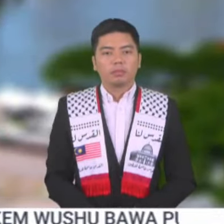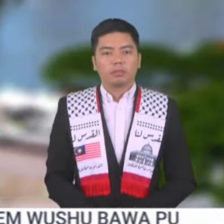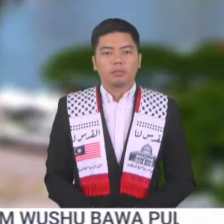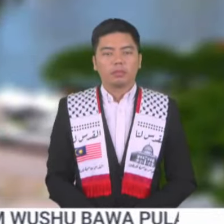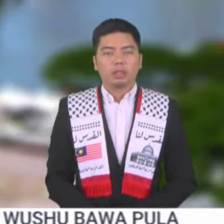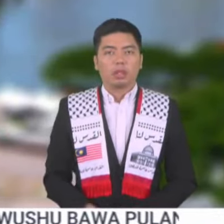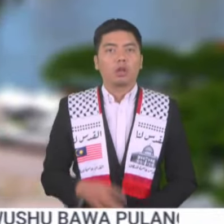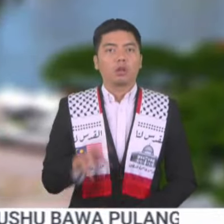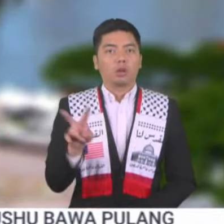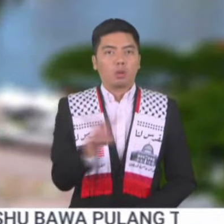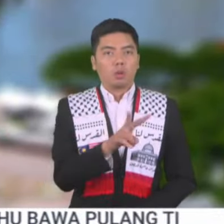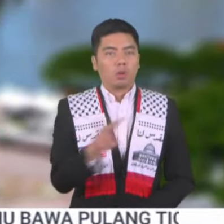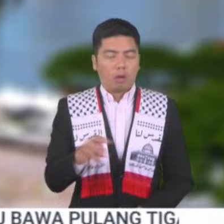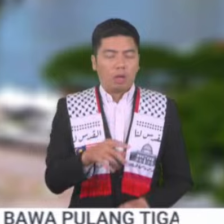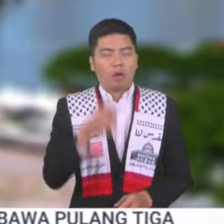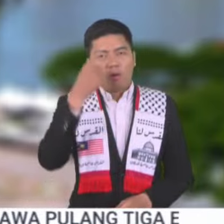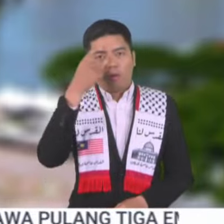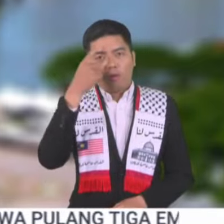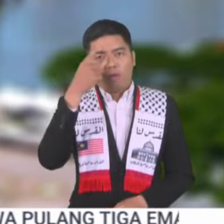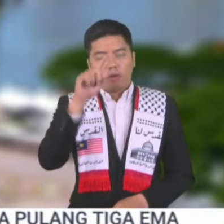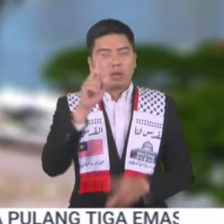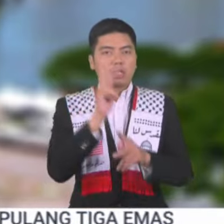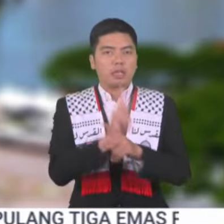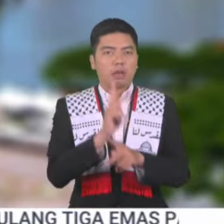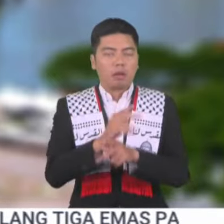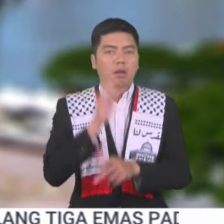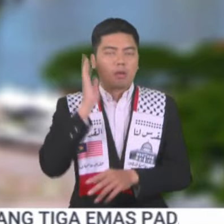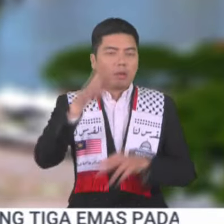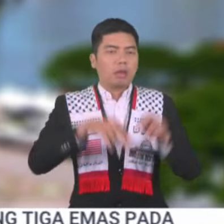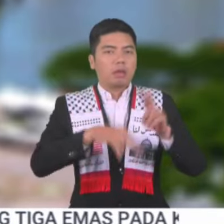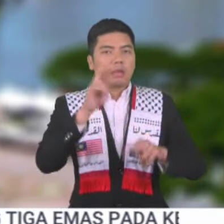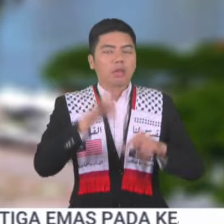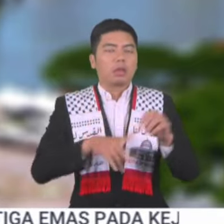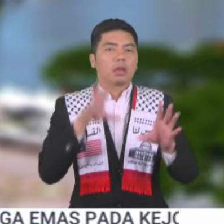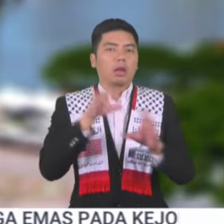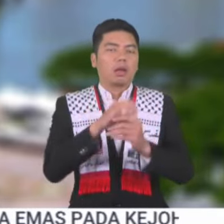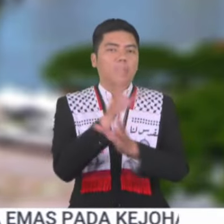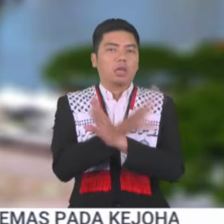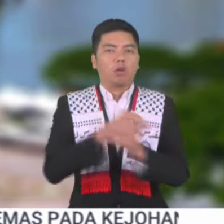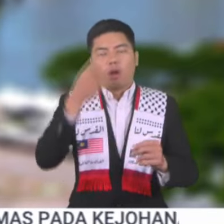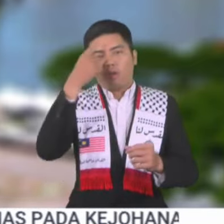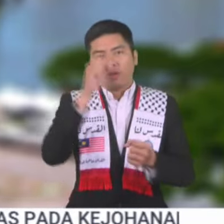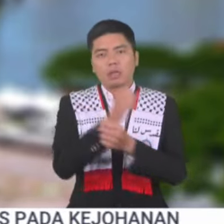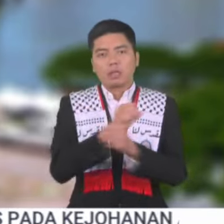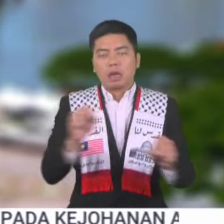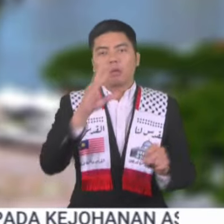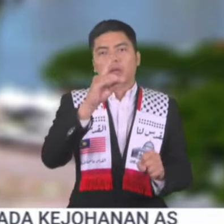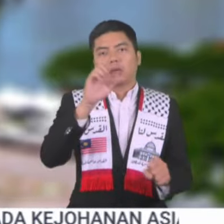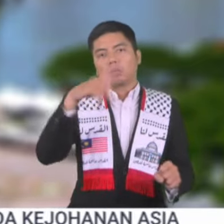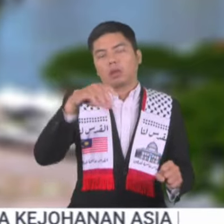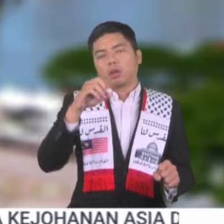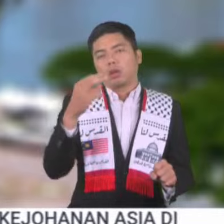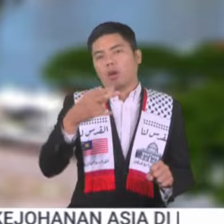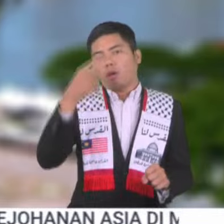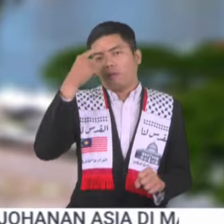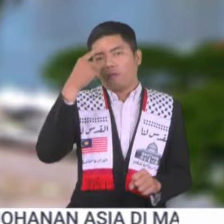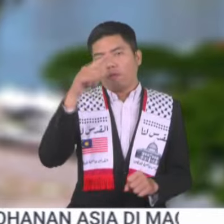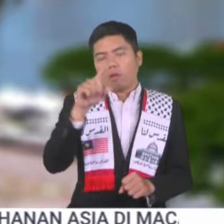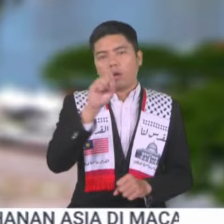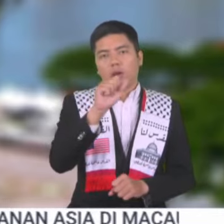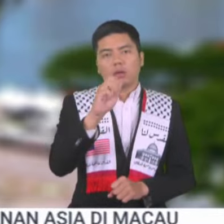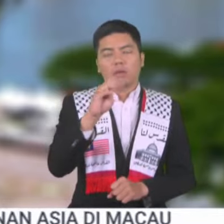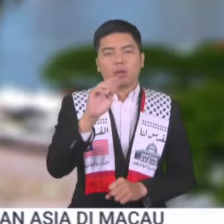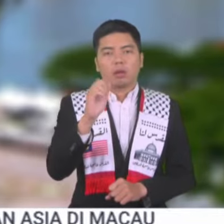Dua lagi depo simpanan keperluan bencana akan dibina di Sarawak sebagai tambahan kepada depo sedia ada di Muara Tuang,